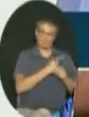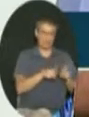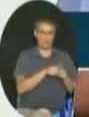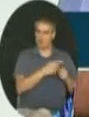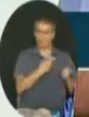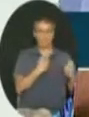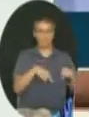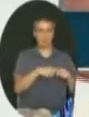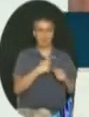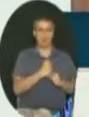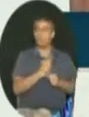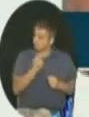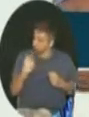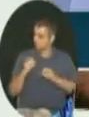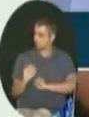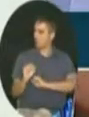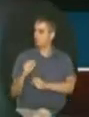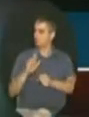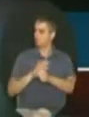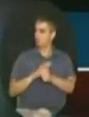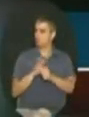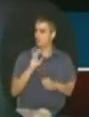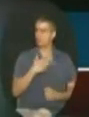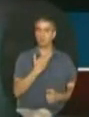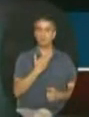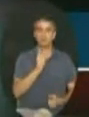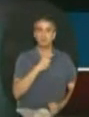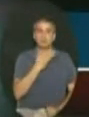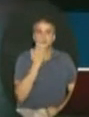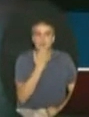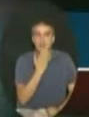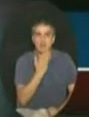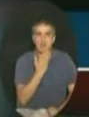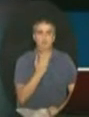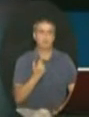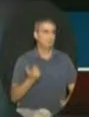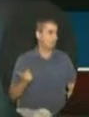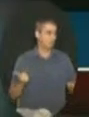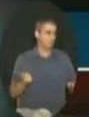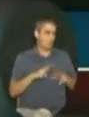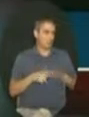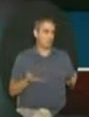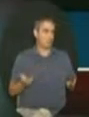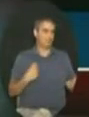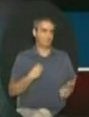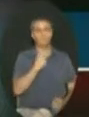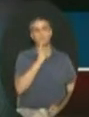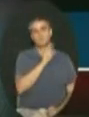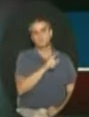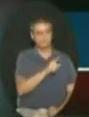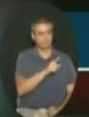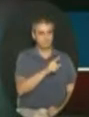כמו שוועדות מתפקדות. אז תחזק את השדולות, יש לך, אומר, אבל יש אומר, לך מכשיר. זה לא המצב, מה אני רוצה? אני אומר לך